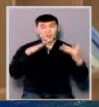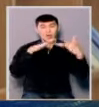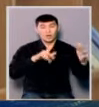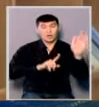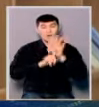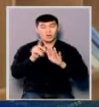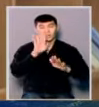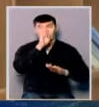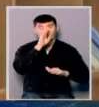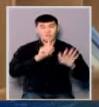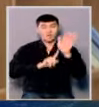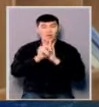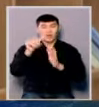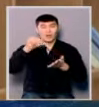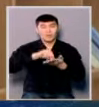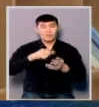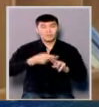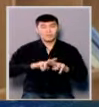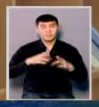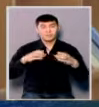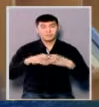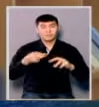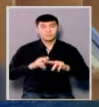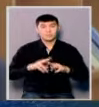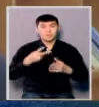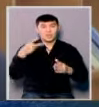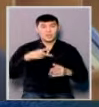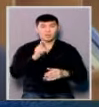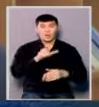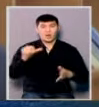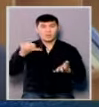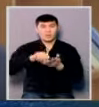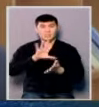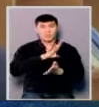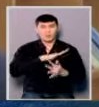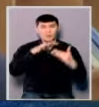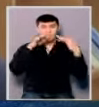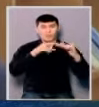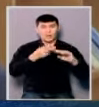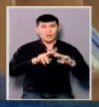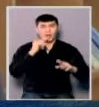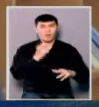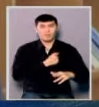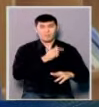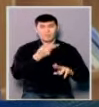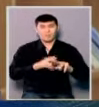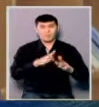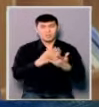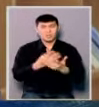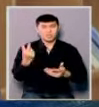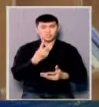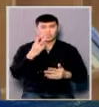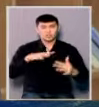көтерілістің бірінші кезеңінде бөкей ордасында 2000-ден аса адам қатынасқан болса, ал көтерілістің екінші